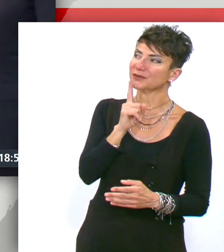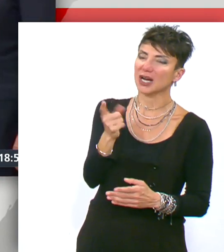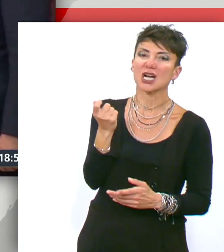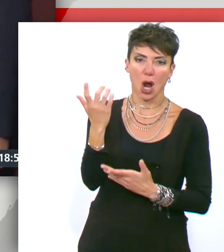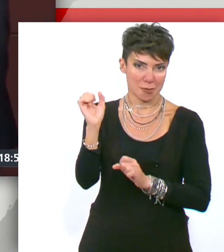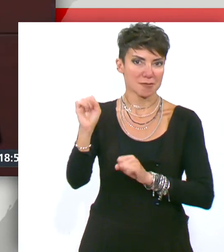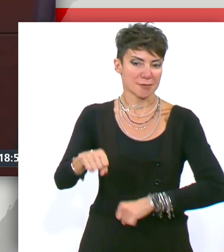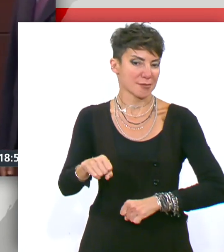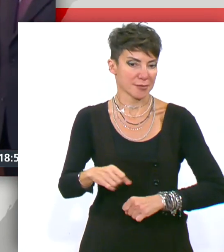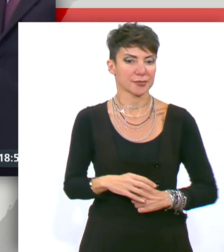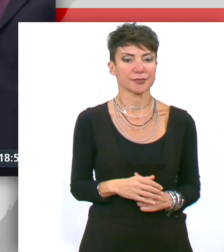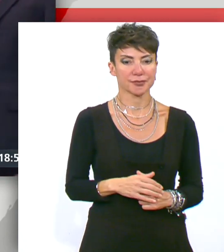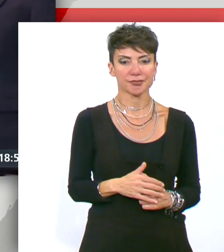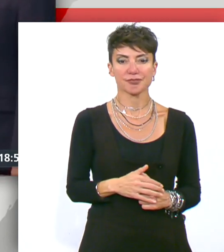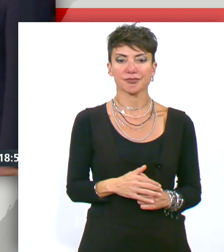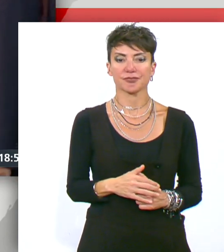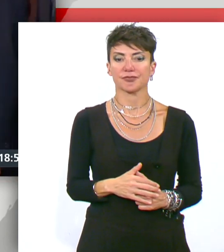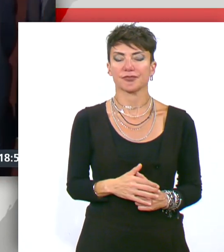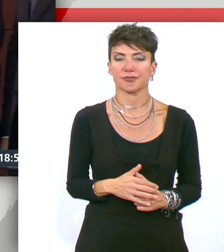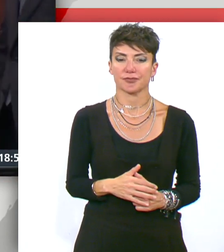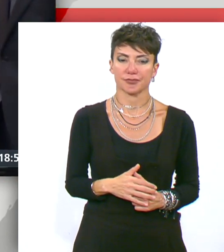Υπότιτλοι AUTHORWAVE